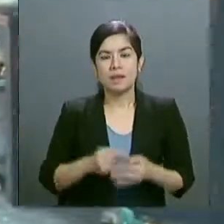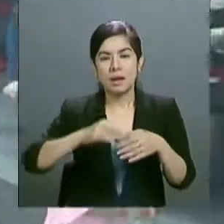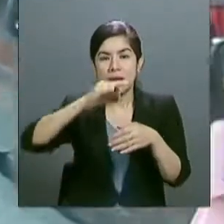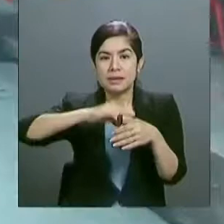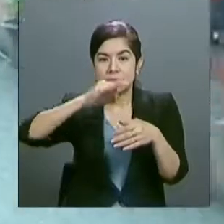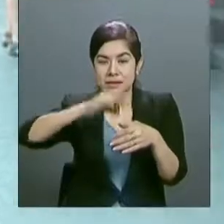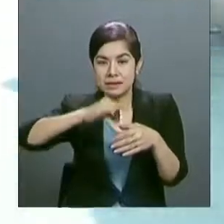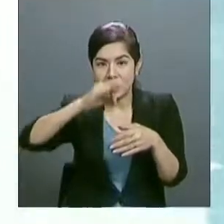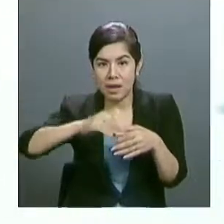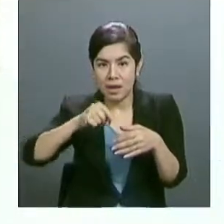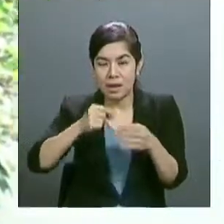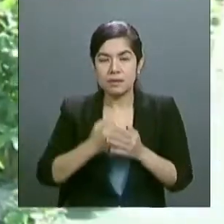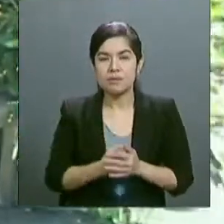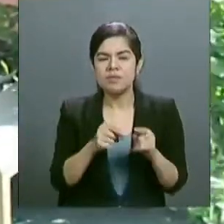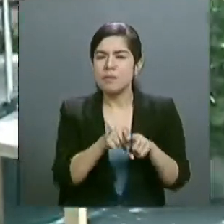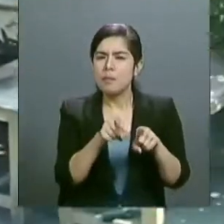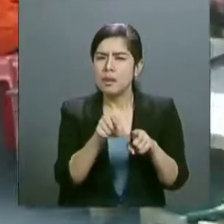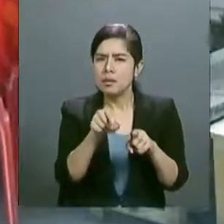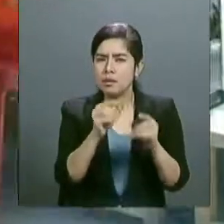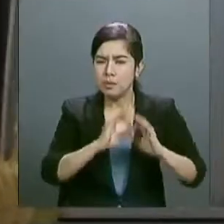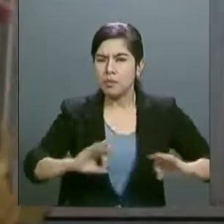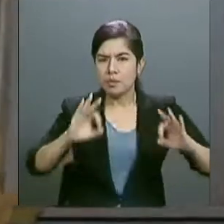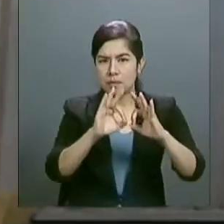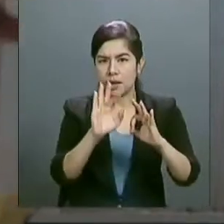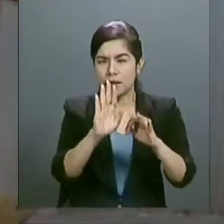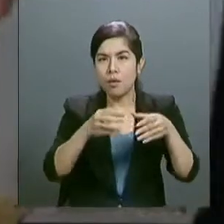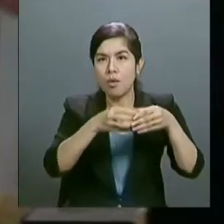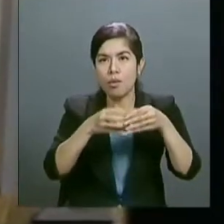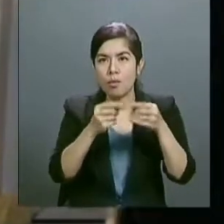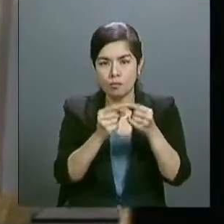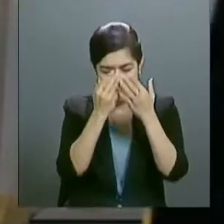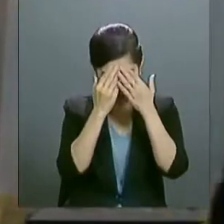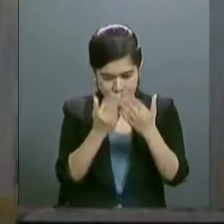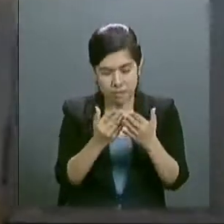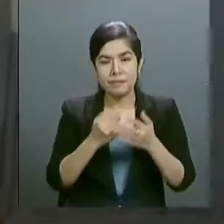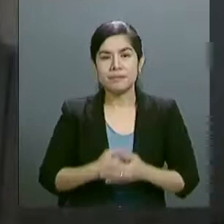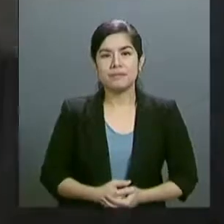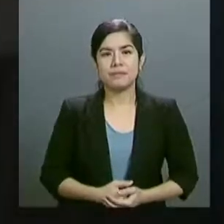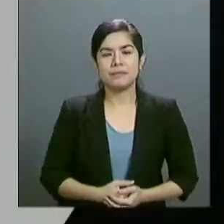ยมันก็กลายเป็นพื้นที่ทางสังคมของคนมุสลิมอันนี้ครับ